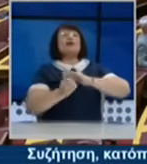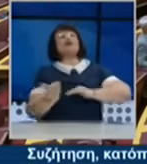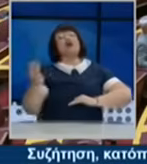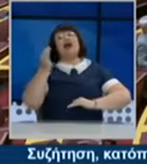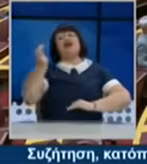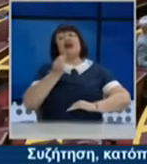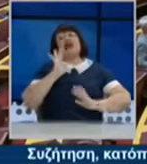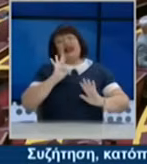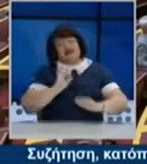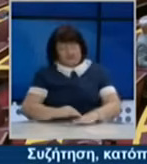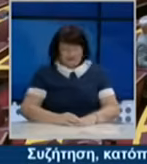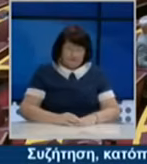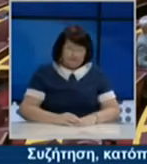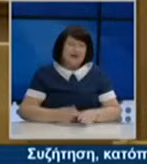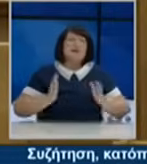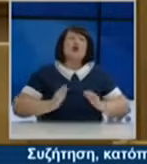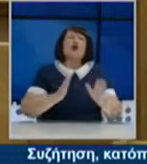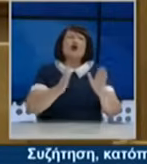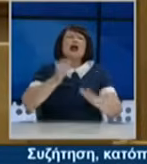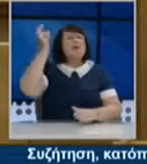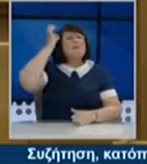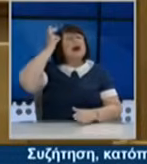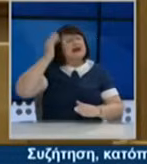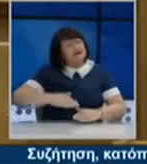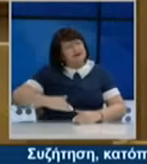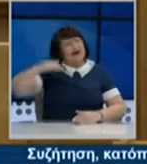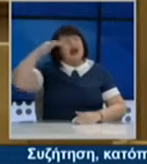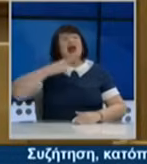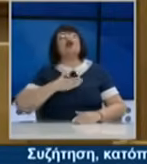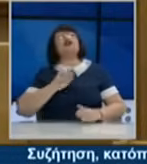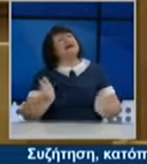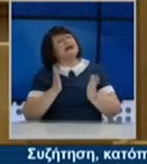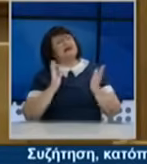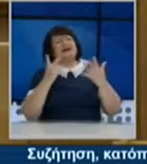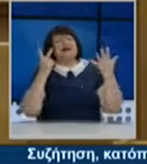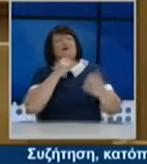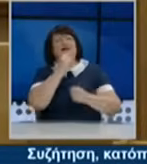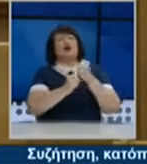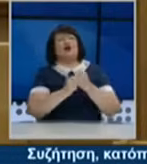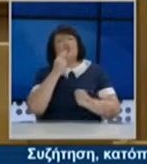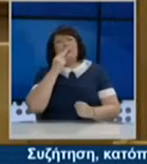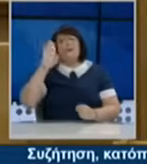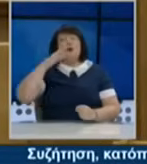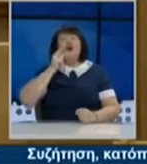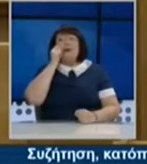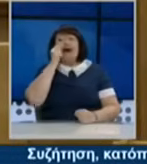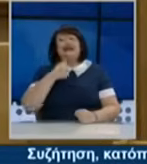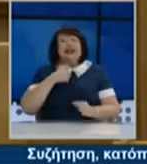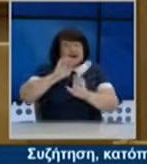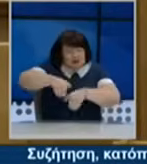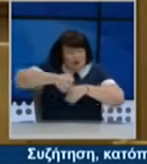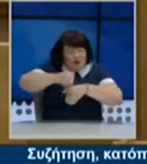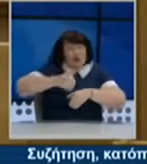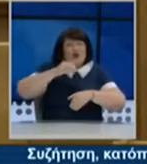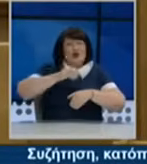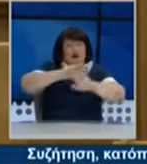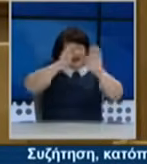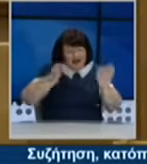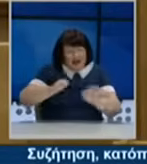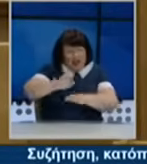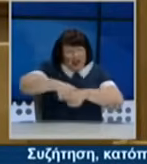Λοιπόν, πάμε στην ουσία. Και εγώ στο Παρίσι μεγάλωσα την επτά ετία. Αλλά ο πατέρας ο δικός μου Ανθρακορίχος ήταν στο Έσεν.